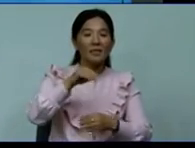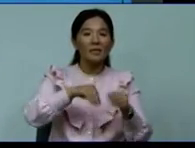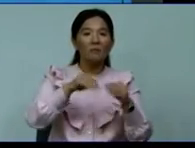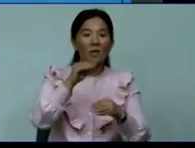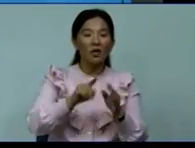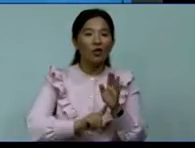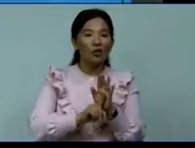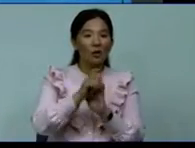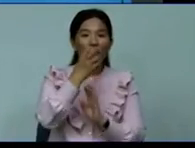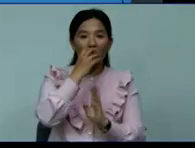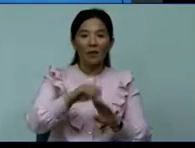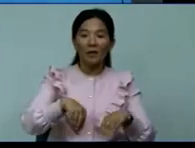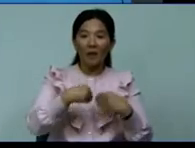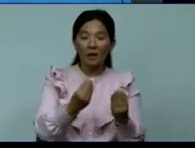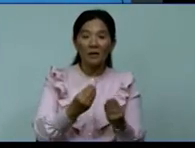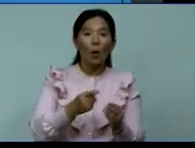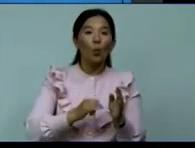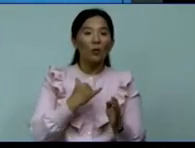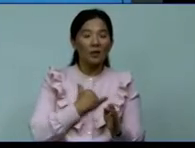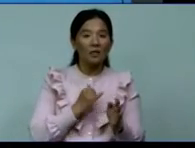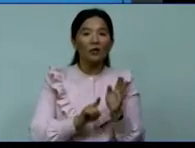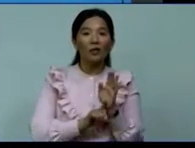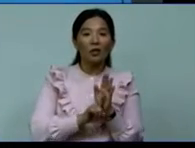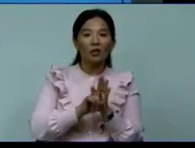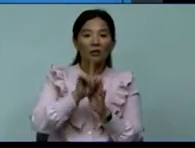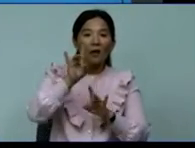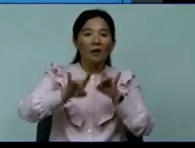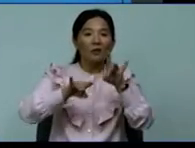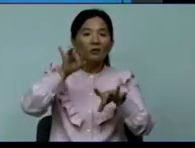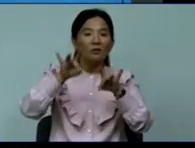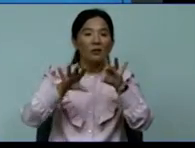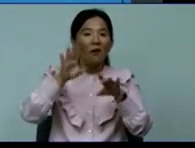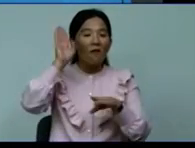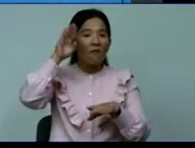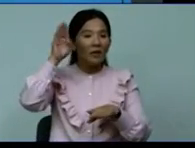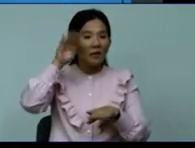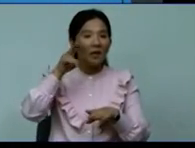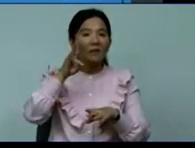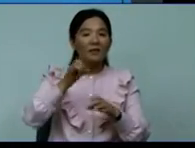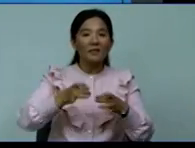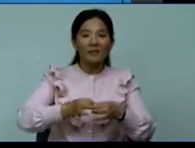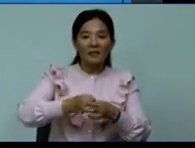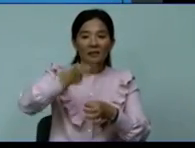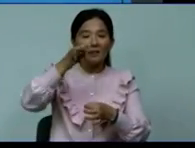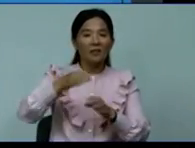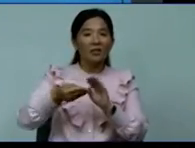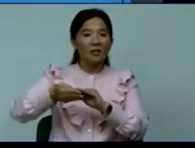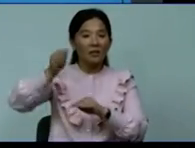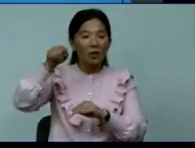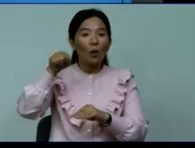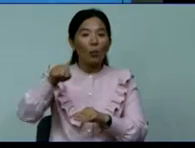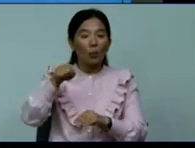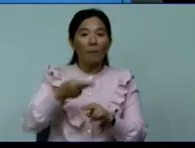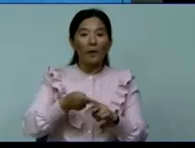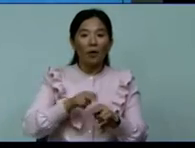начинаем нагревать, у нас начинают конденсироваться пары воды на стенках этой пробирки.